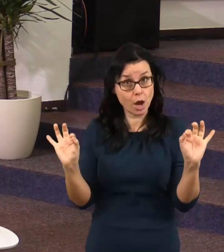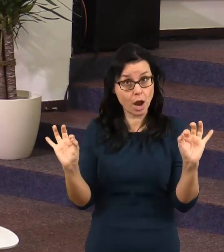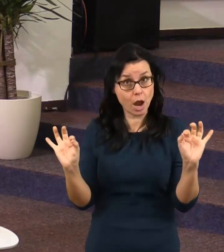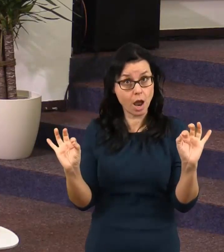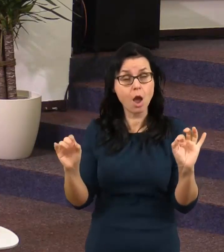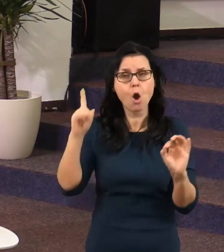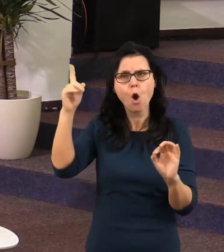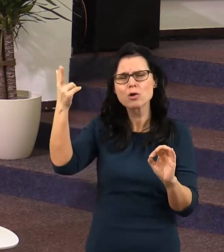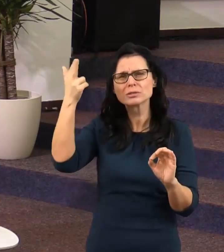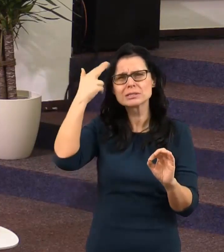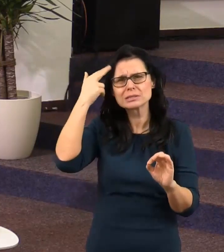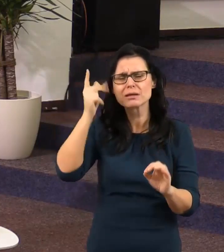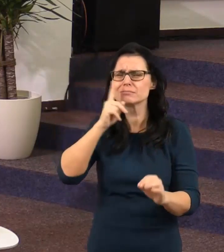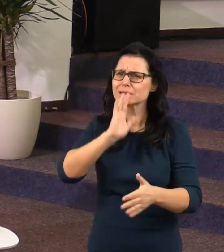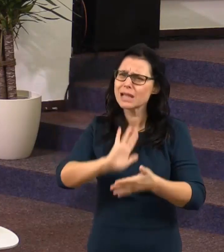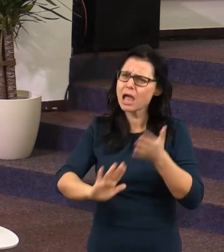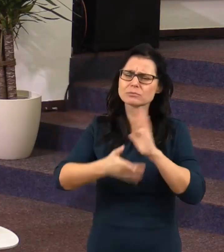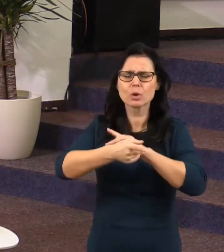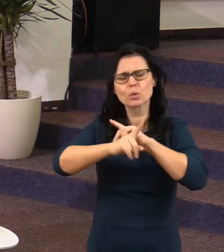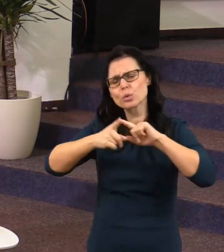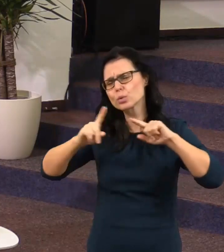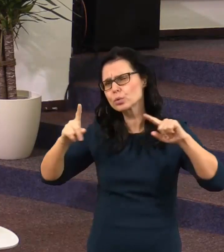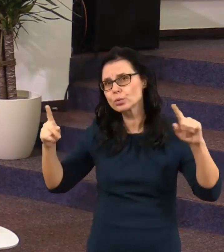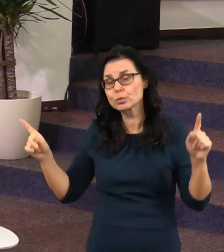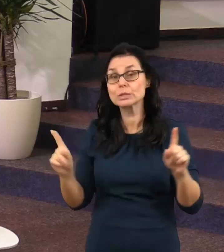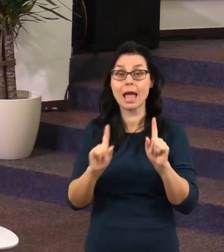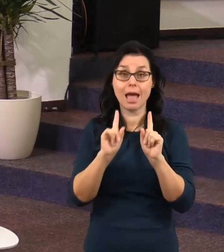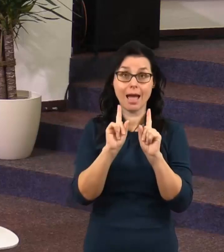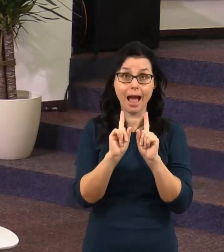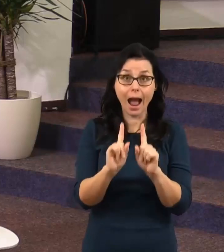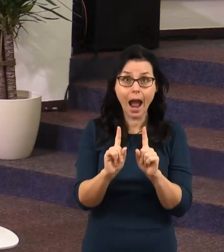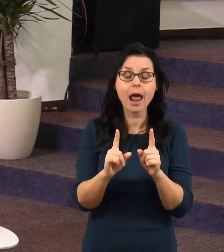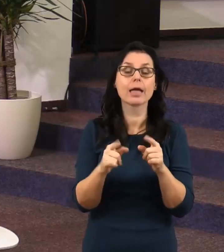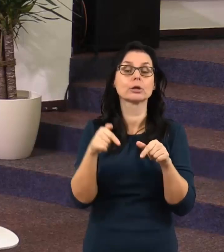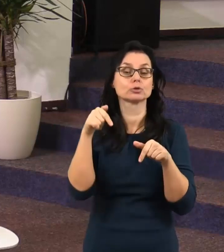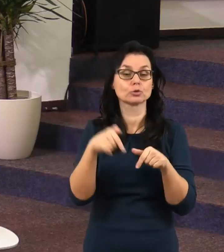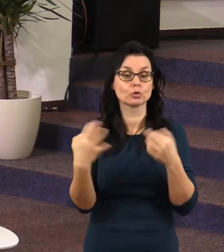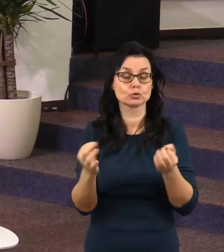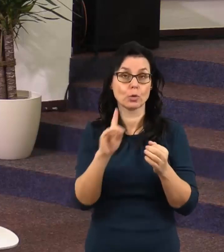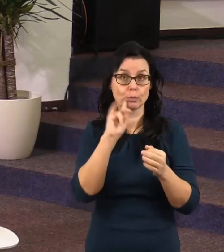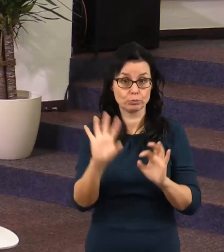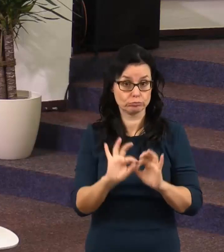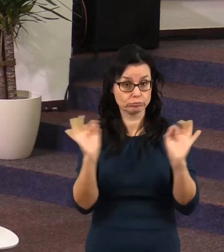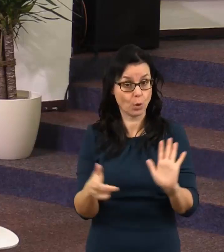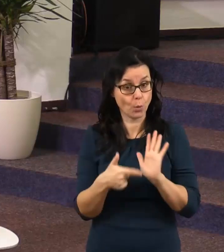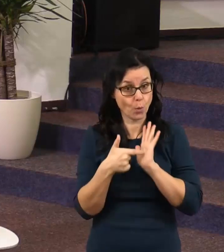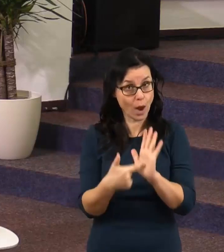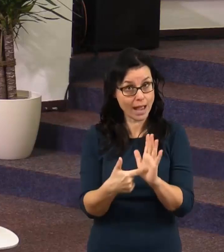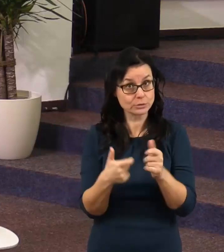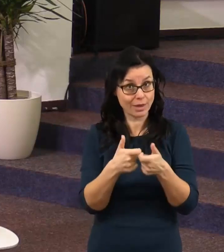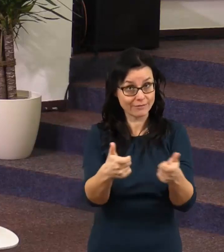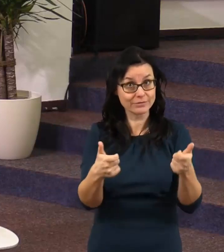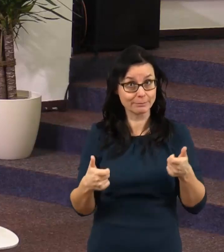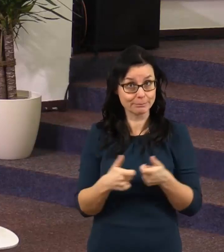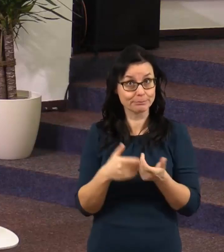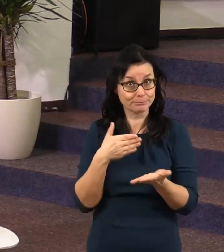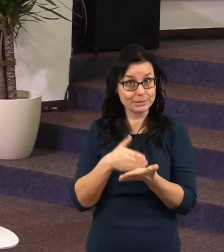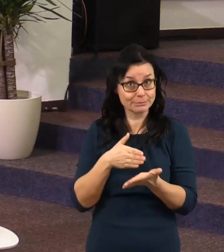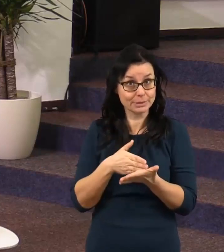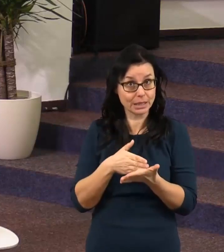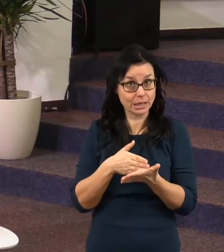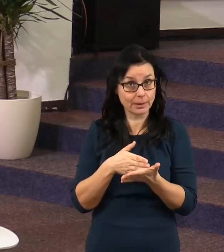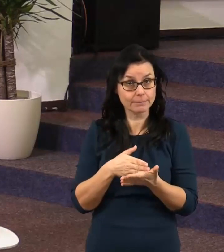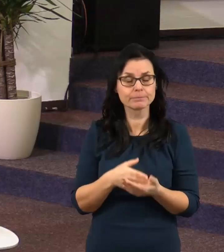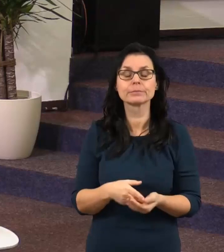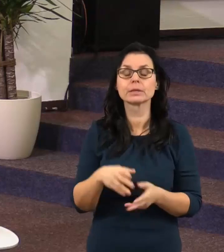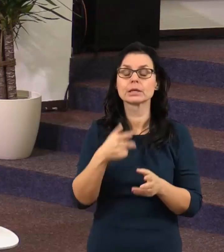tajemství stále ještě schovává. Ale to, co nám zjevuje v božím slově, tak to